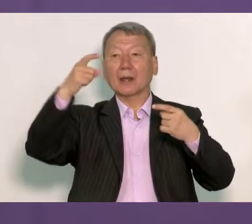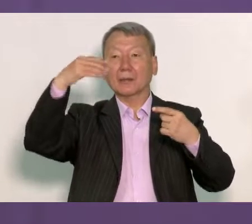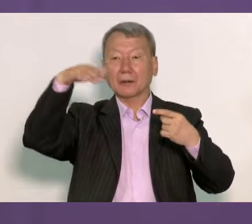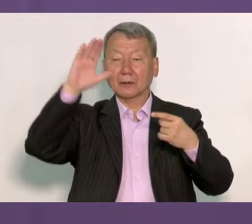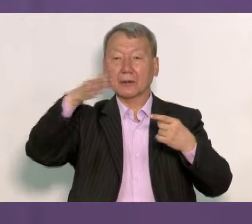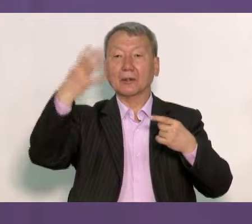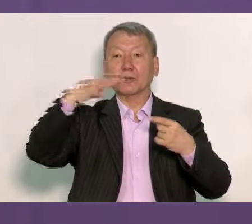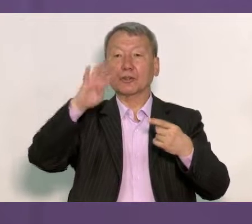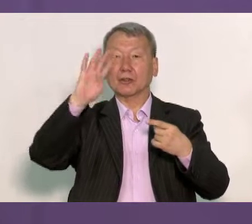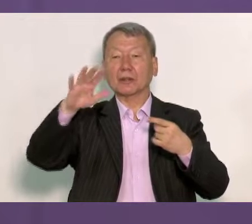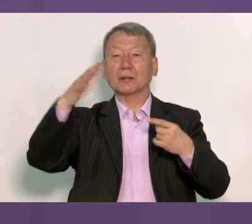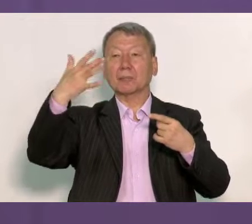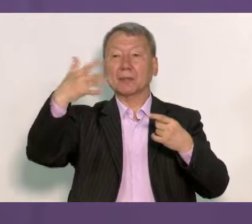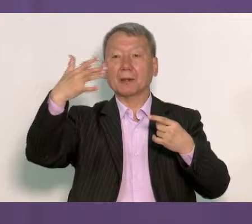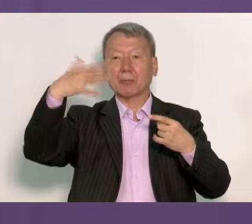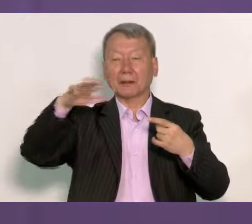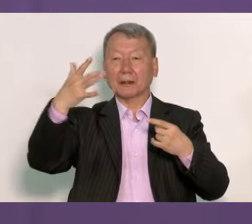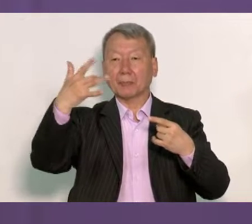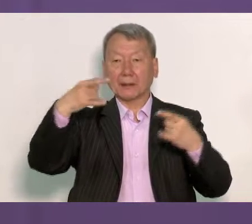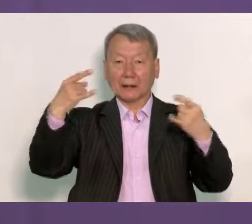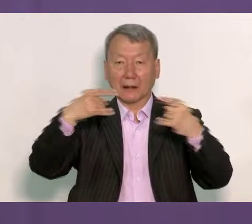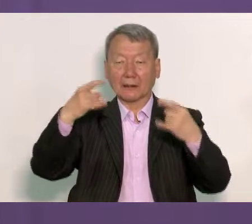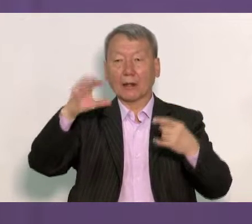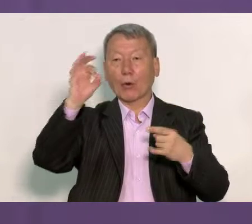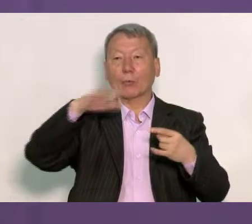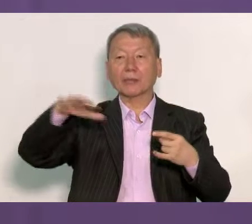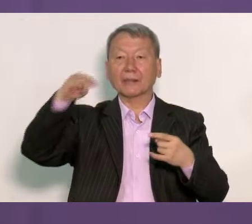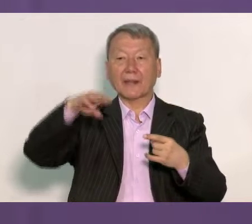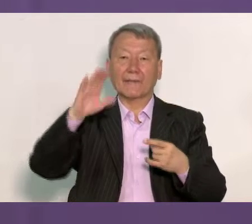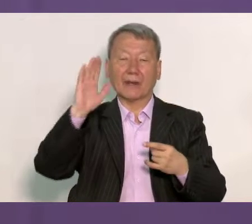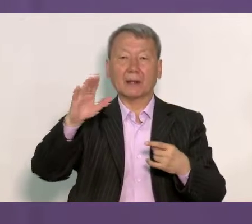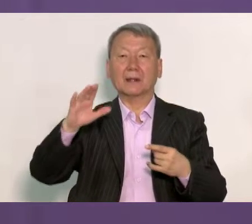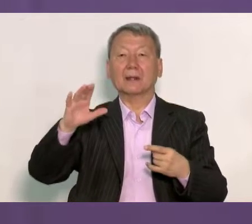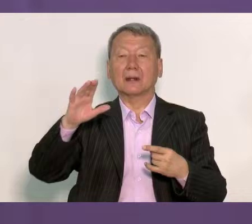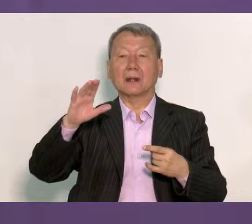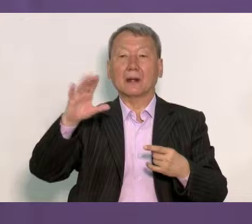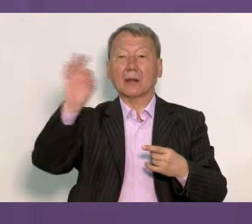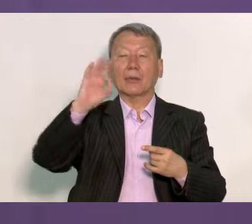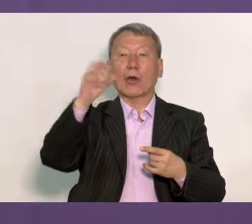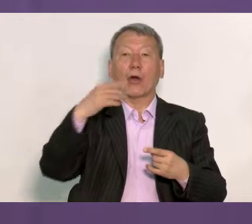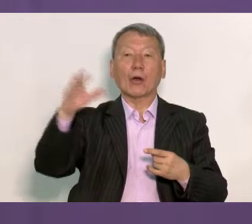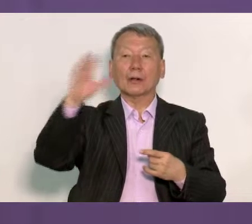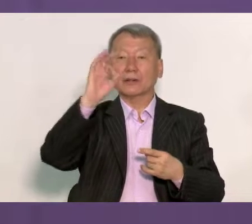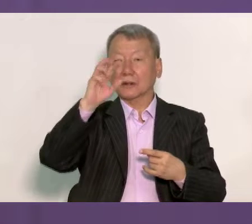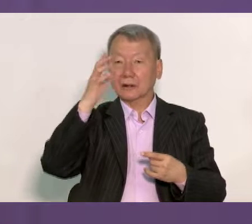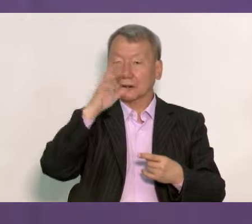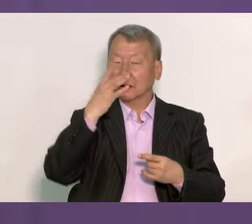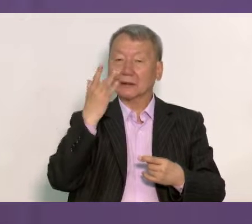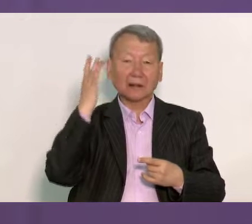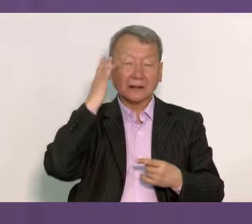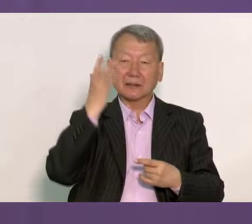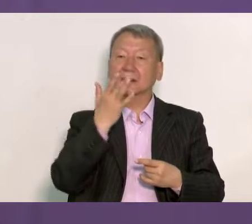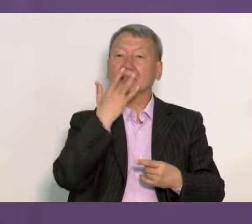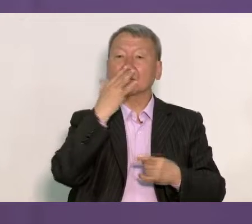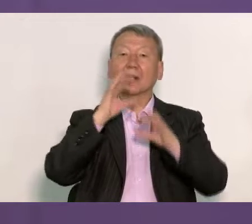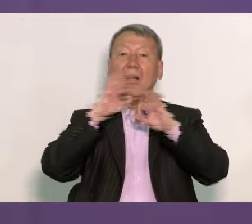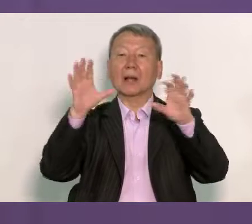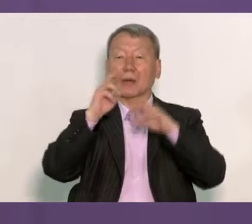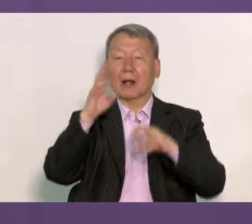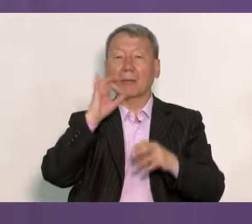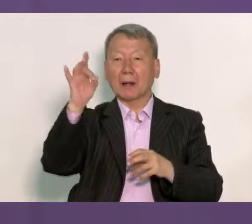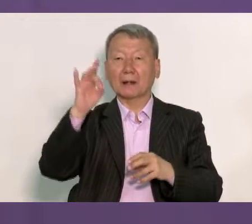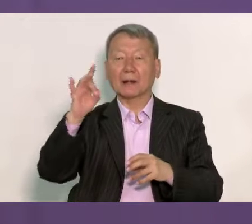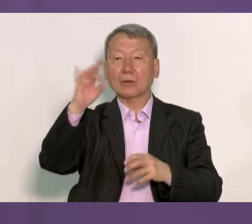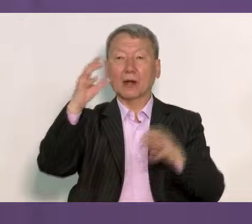КТРК, Алату 24, Пирамида, 5-й канал, через областные медиа-центры, а также через Кыргызское национальное информационное агентство